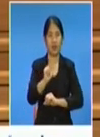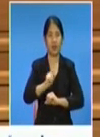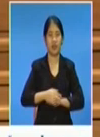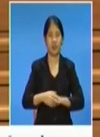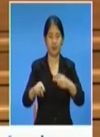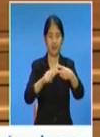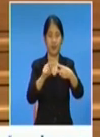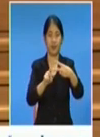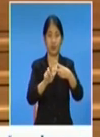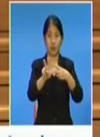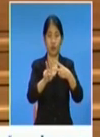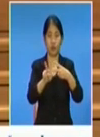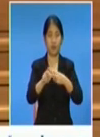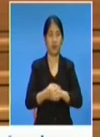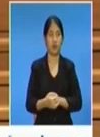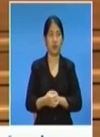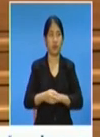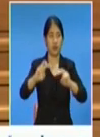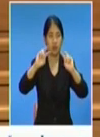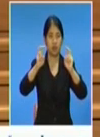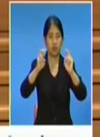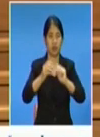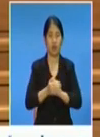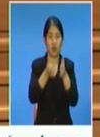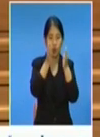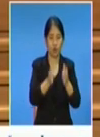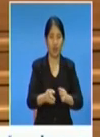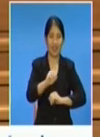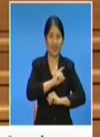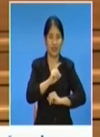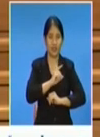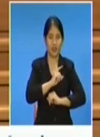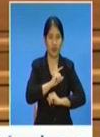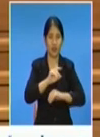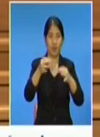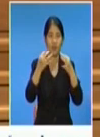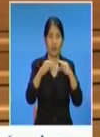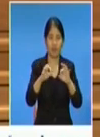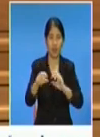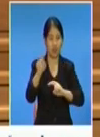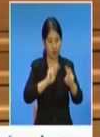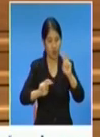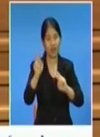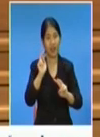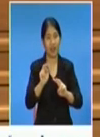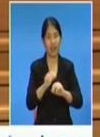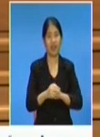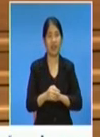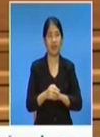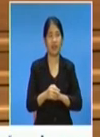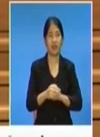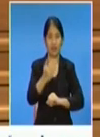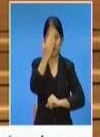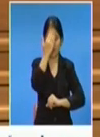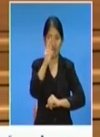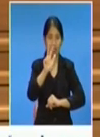ที่สองครับในเรื่องของการตั้งผู้สังเกตการอิสระที่จะมาดูแลอยู่ในข้อ1หน้า3ของแ